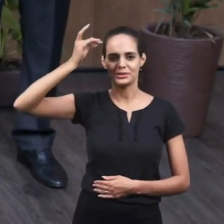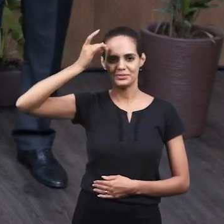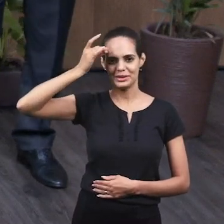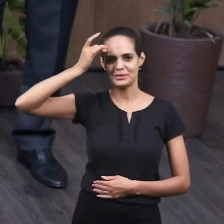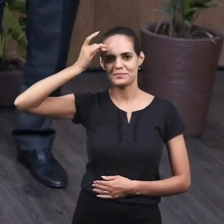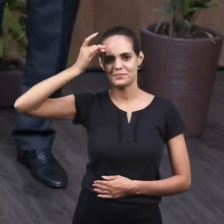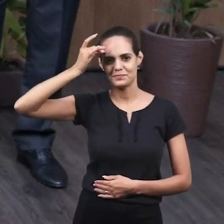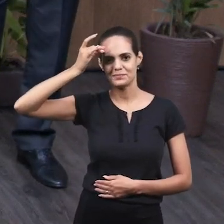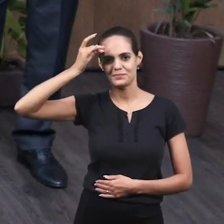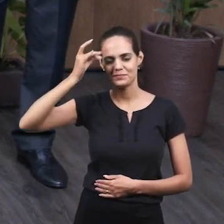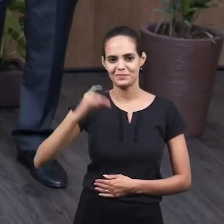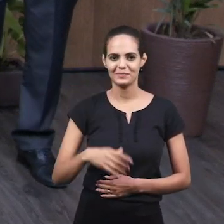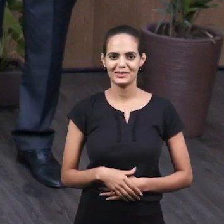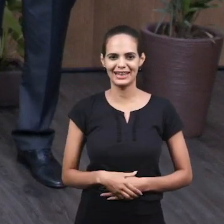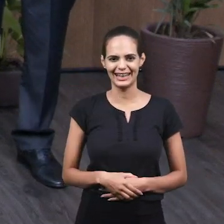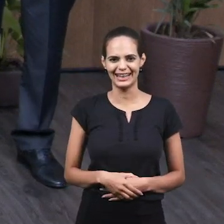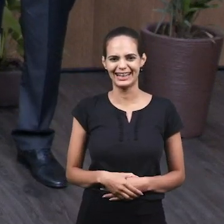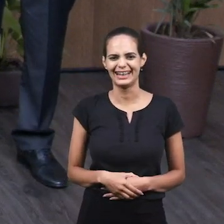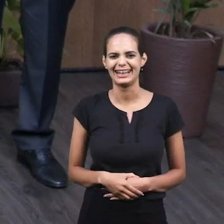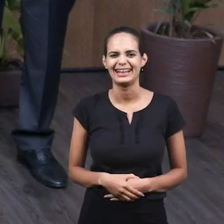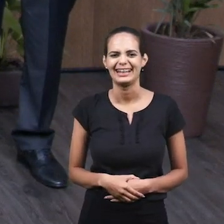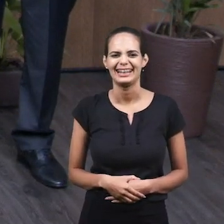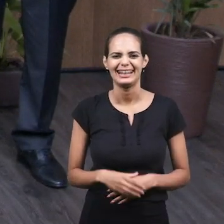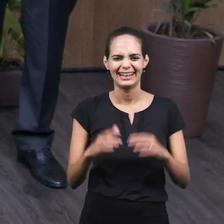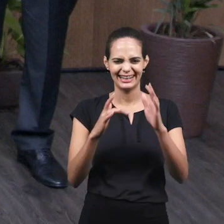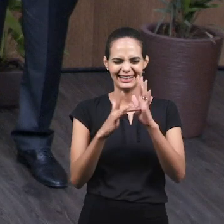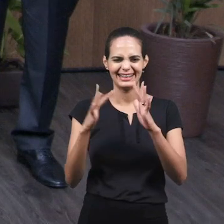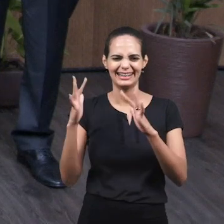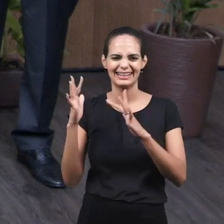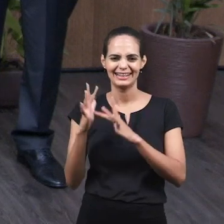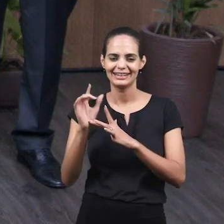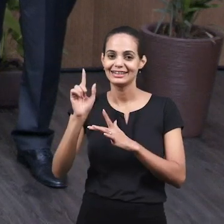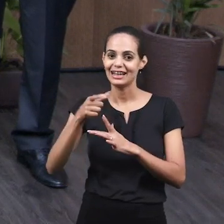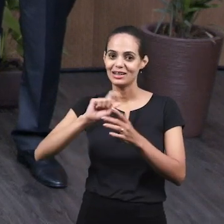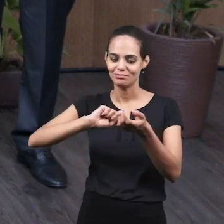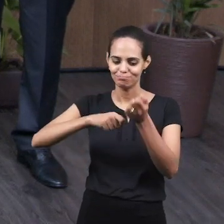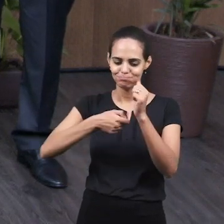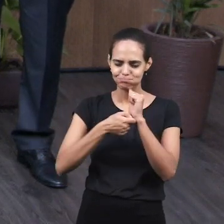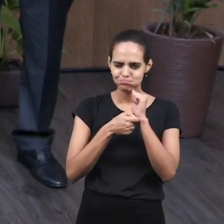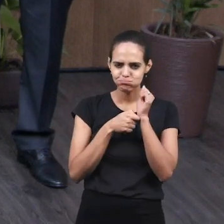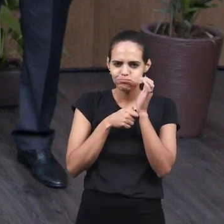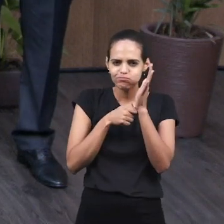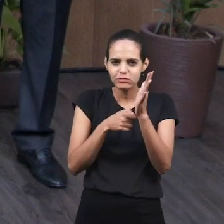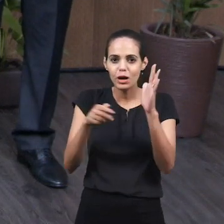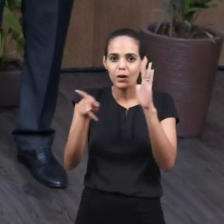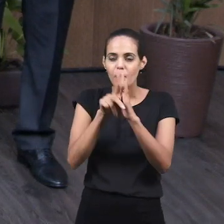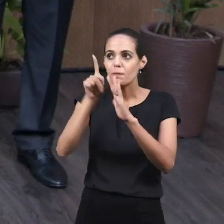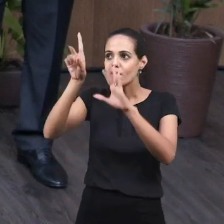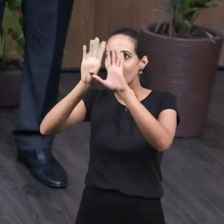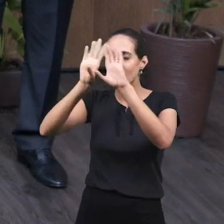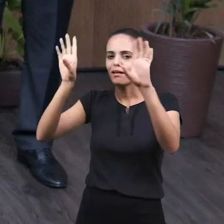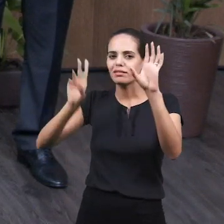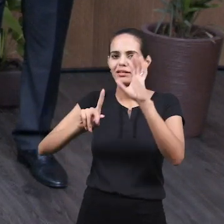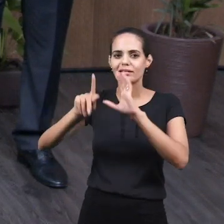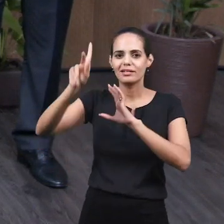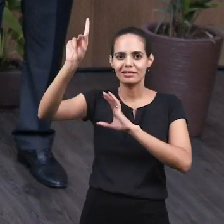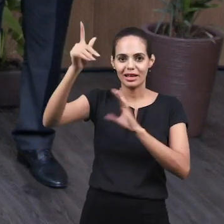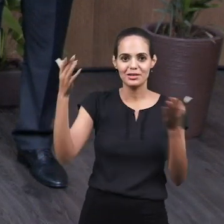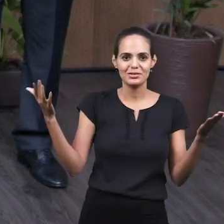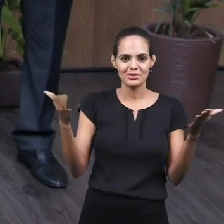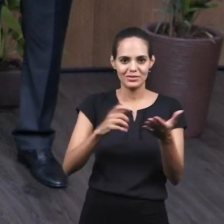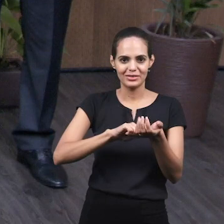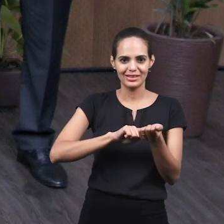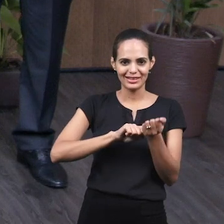c'est le mystère qui était occulté estava oculto depuis l'éternité, desde a eternidade, mais qui est